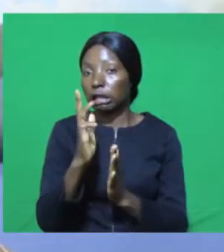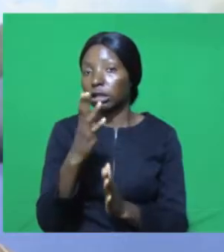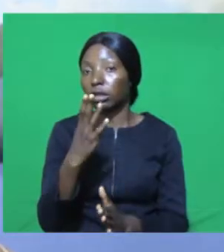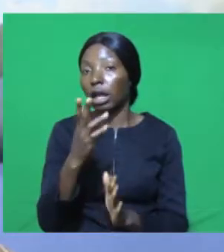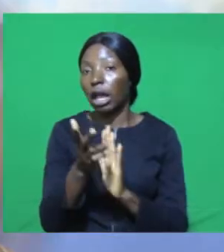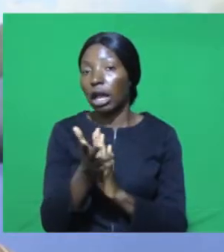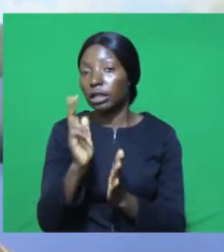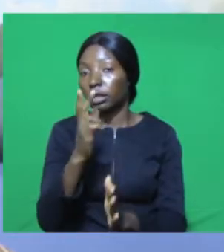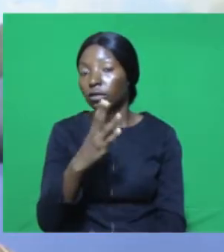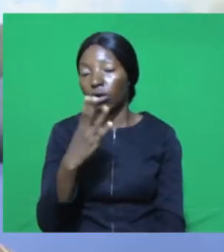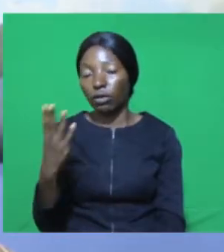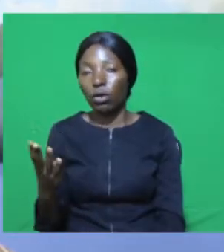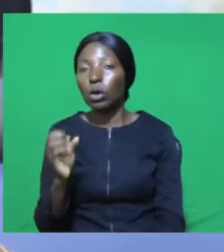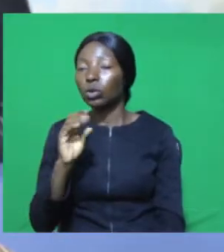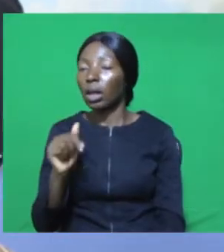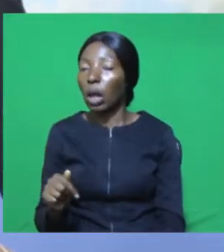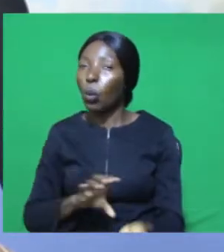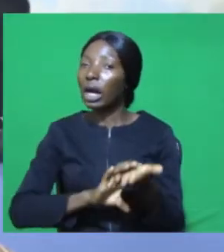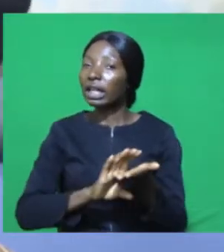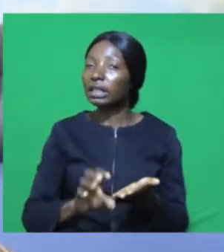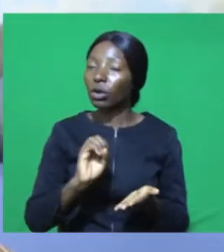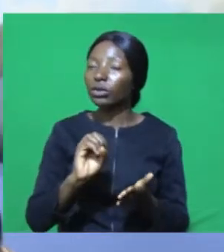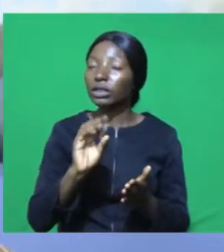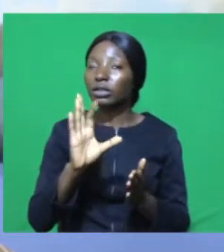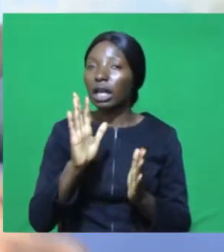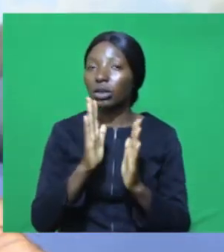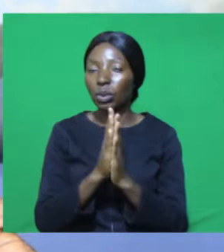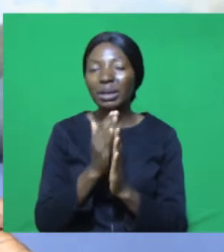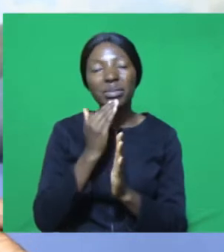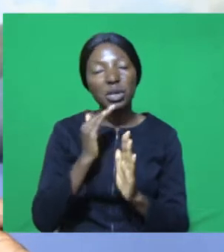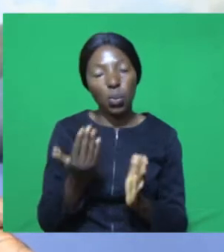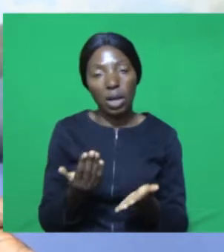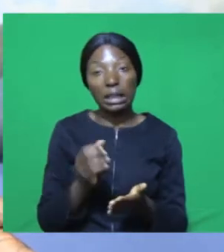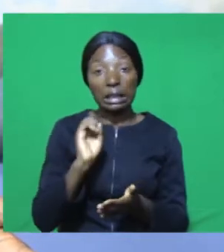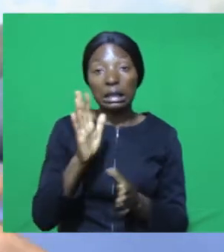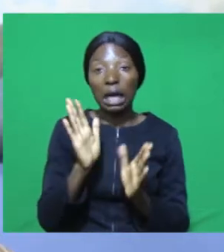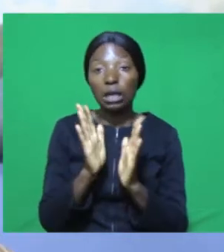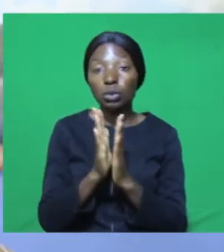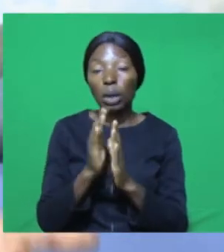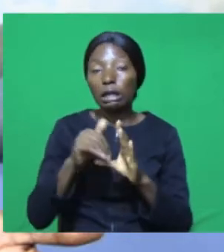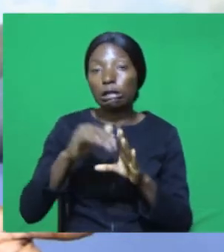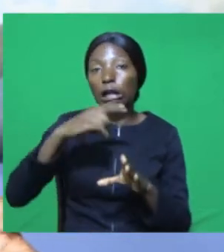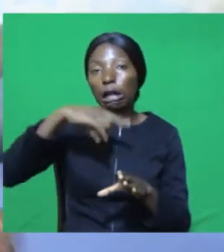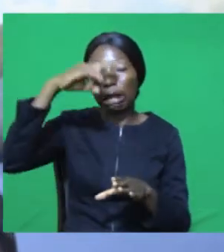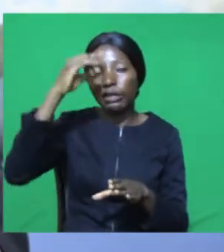handiti chinoona manje kuti kucheneswa kwenzvimbo tsvene uko kurere haisisiri panopasi sanctuary.